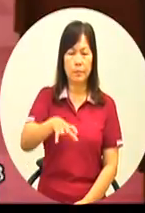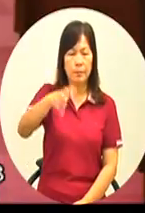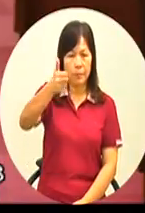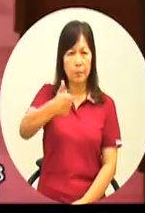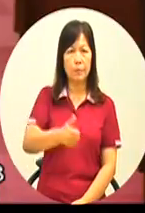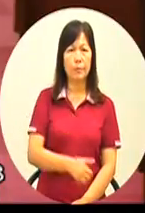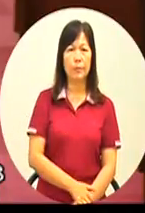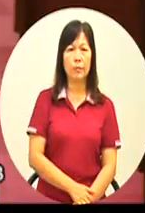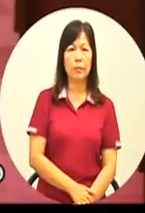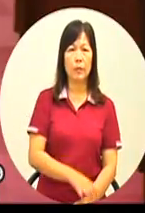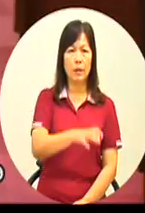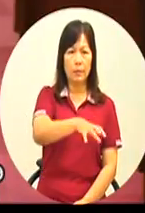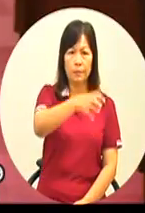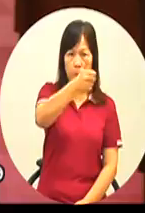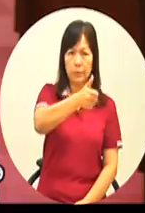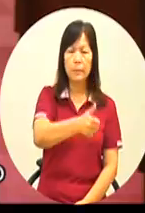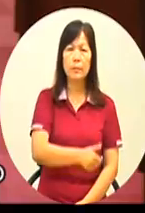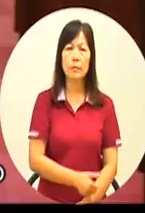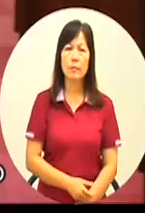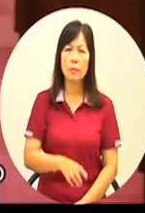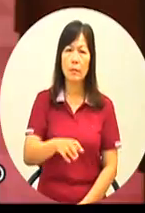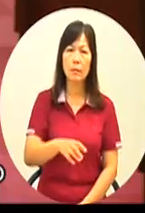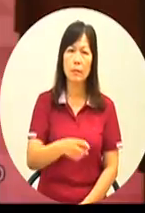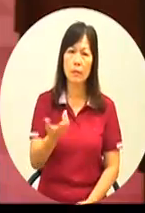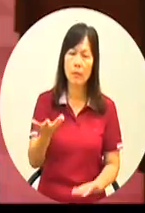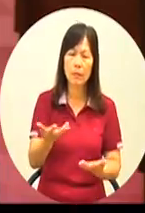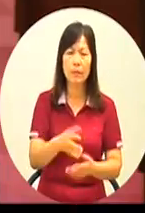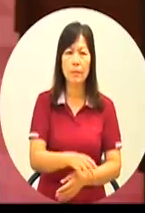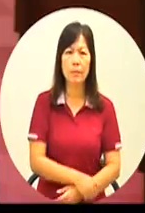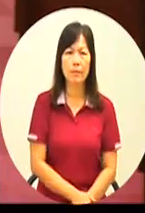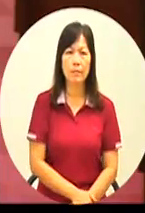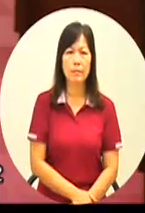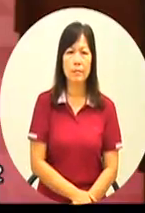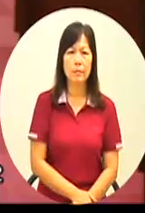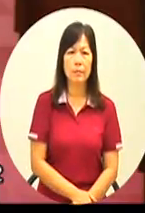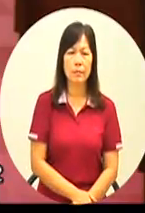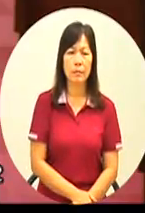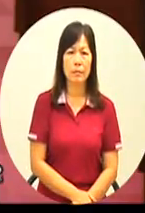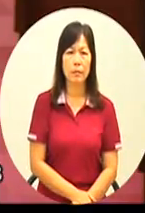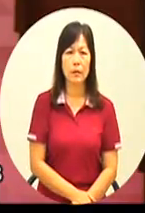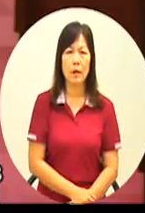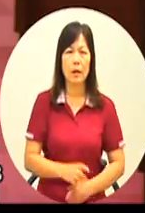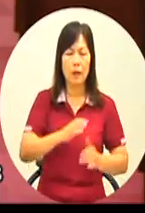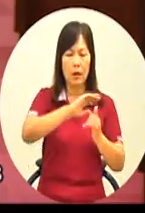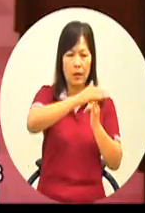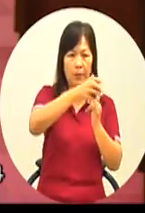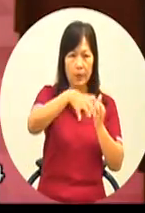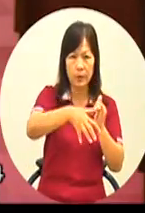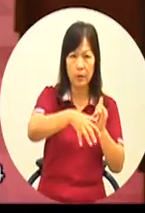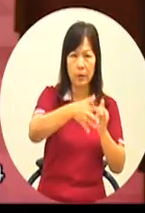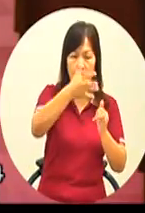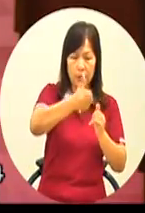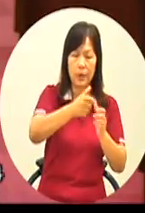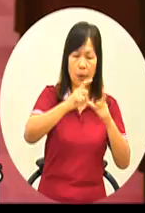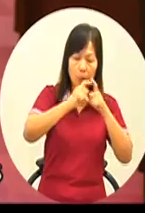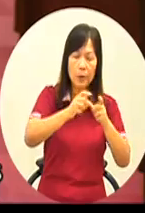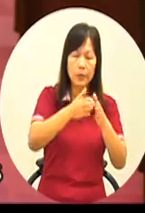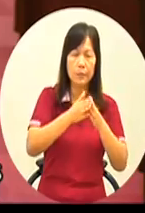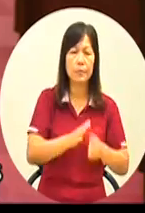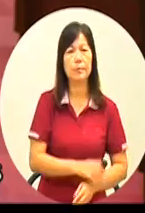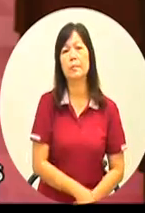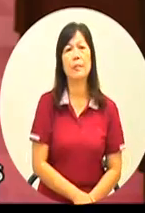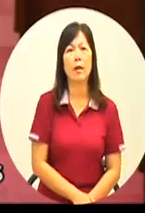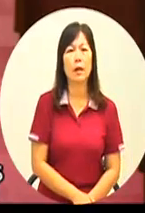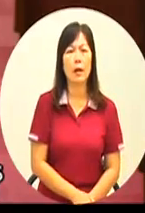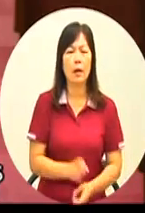长。 处长啊，局长。 处长回答，没有，你回答，处长回答吧。 殡葬处。哎， 刚才提问题。啊， 请到。 那个啊，